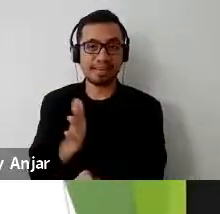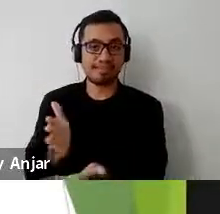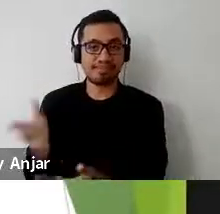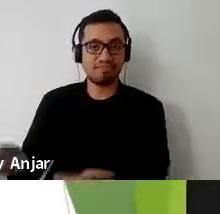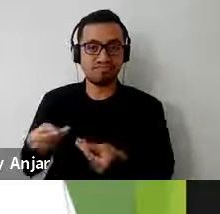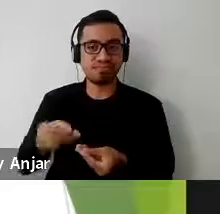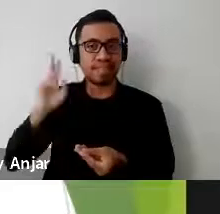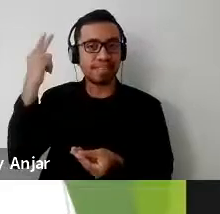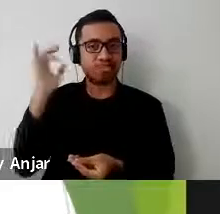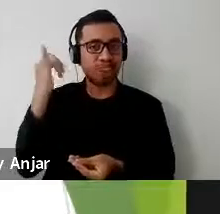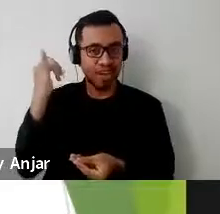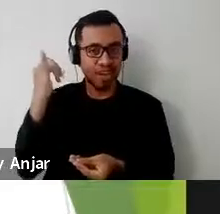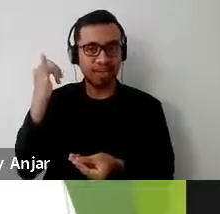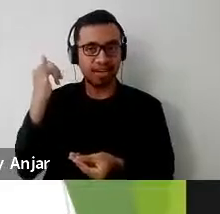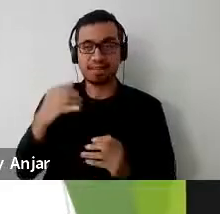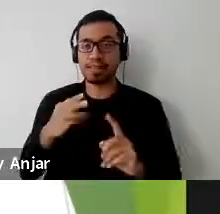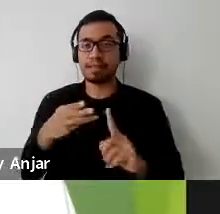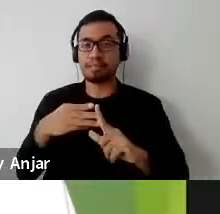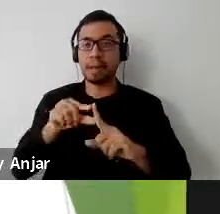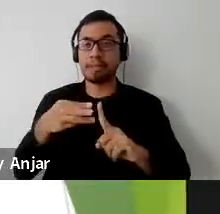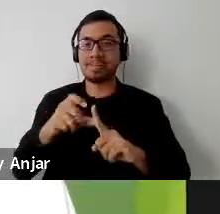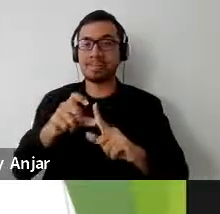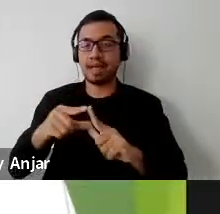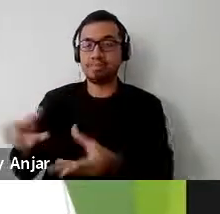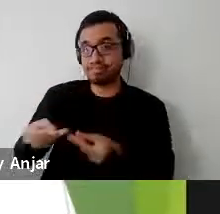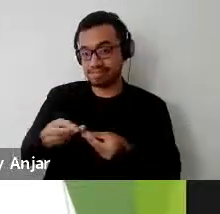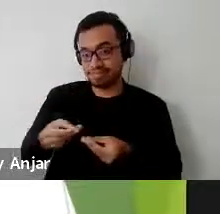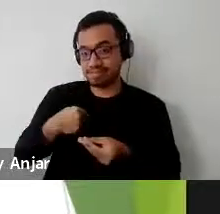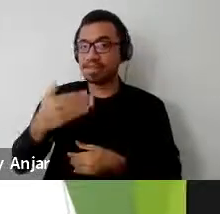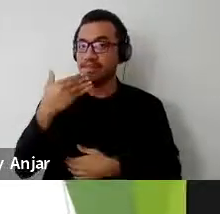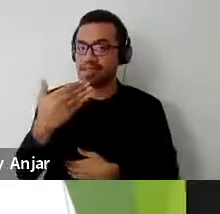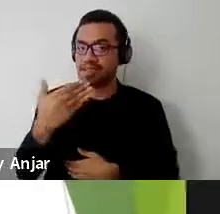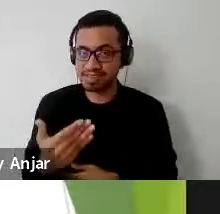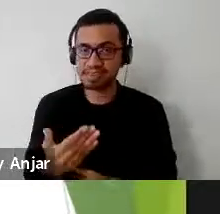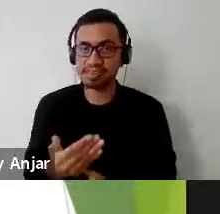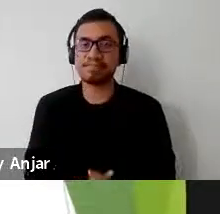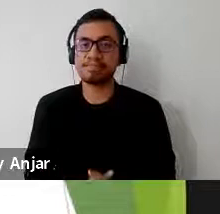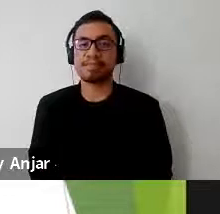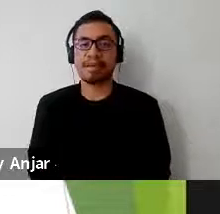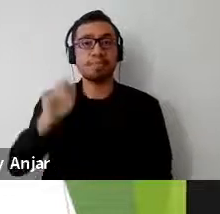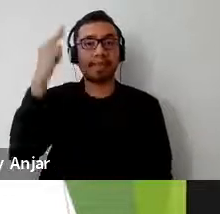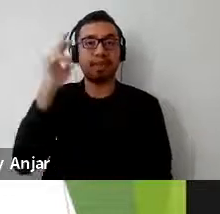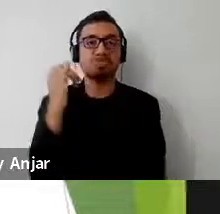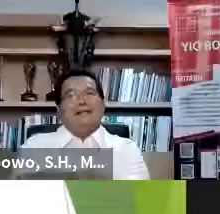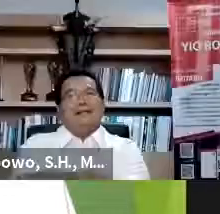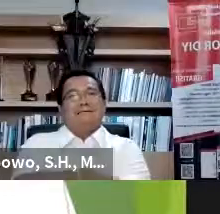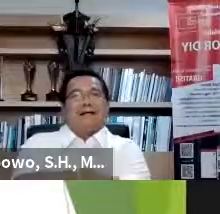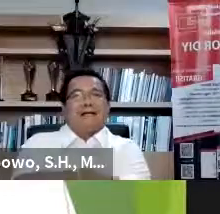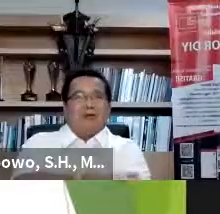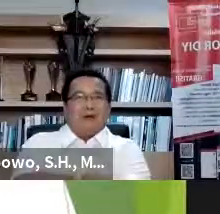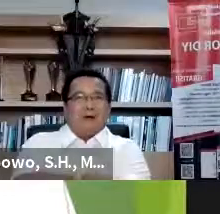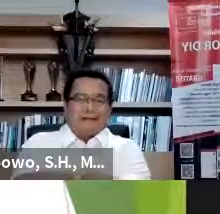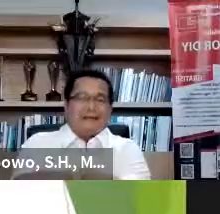melalui Bapeda untuk menyampaikan perihal upaya pemerintah daerah DIY dalam menanggulangi COVID-19